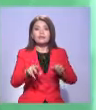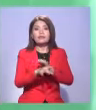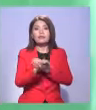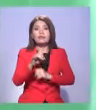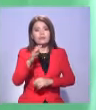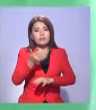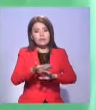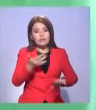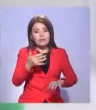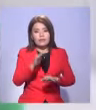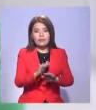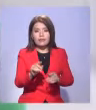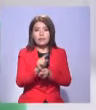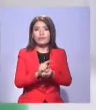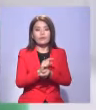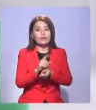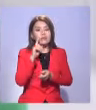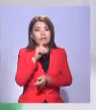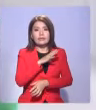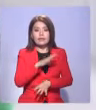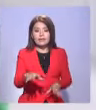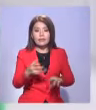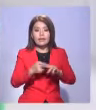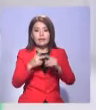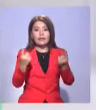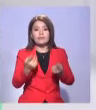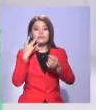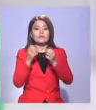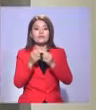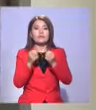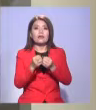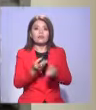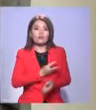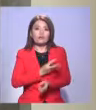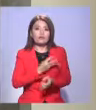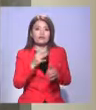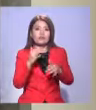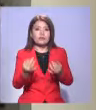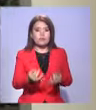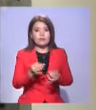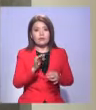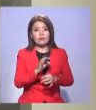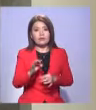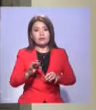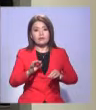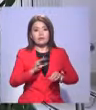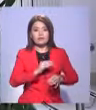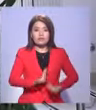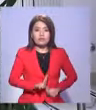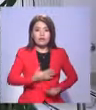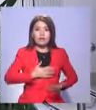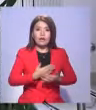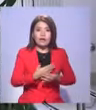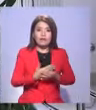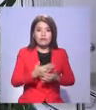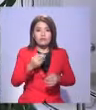бойында соңғы кездері еш өзгерістің байқалмағанын айтады. Олар әдеттегідей өмірге құштар, жайдары жүргендеседі. Мектеп мақтанышы, белсенді,